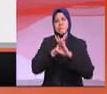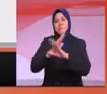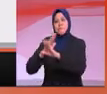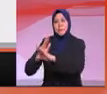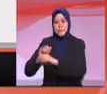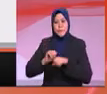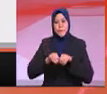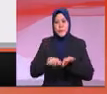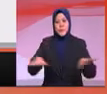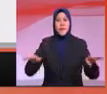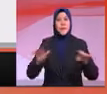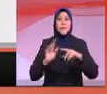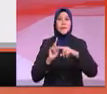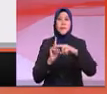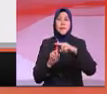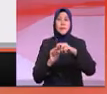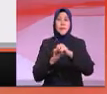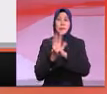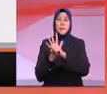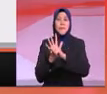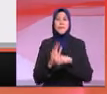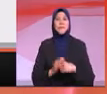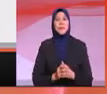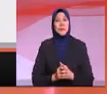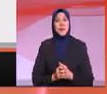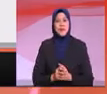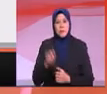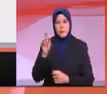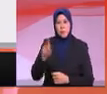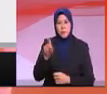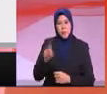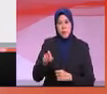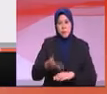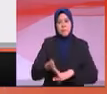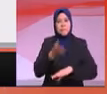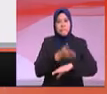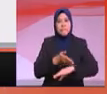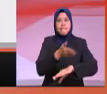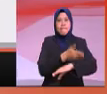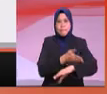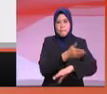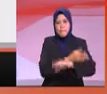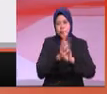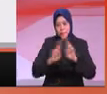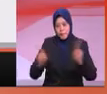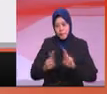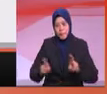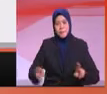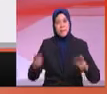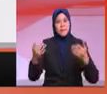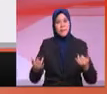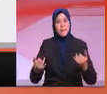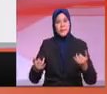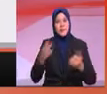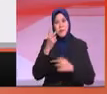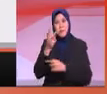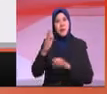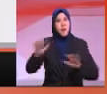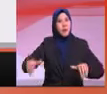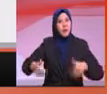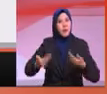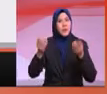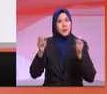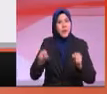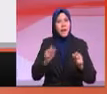penularan penyakit COVID-19 dalam negara kita. Jadi kita perlu mempertingkatkan kesiapsiagaan kita, melihat pada bagaimana